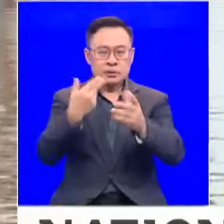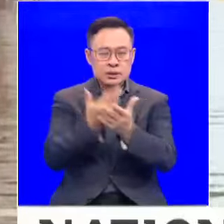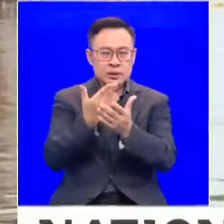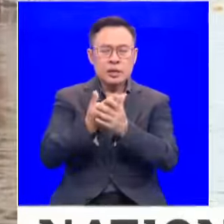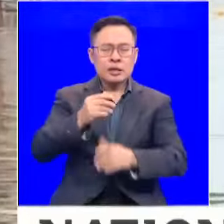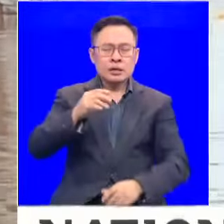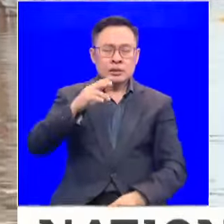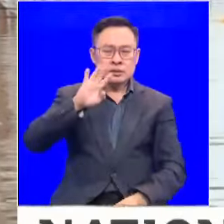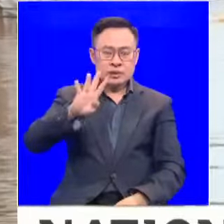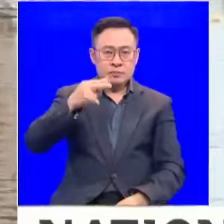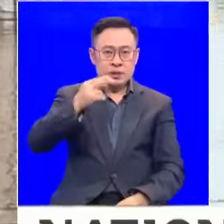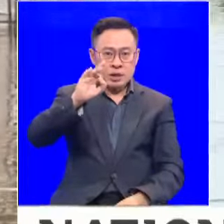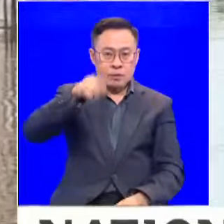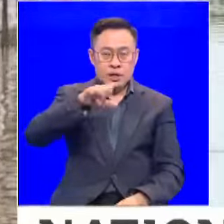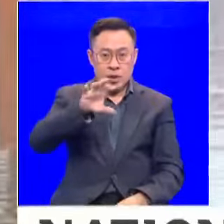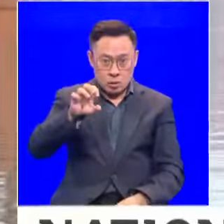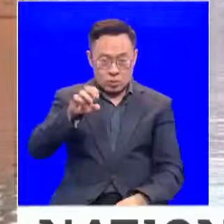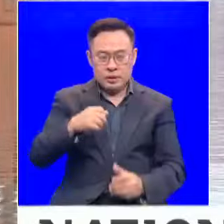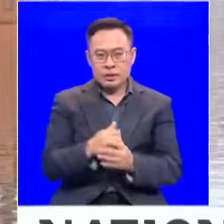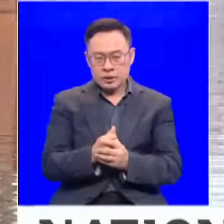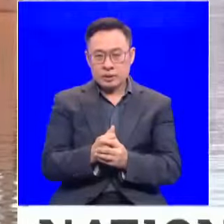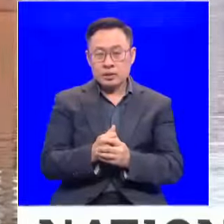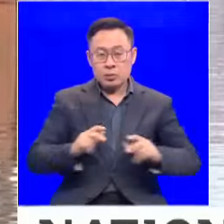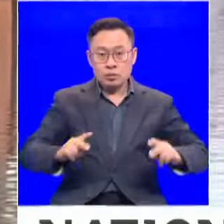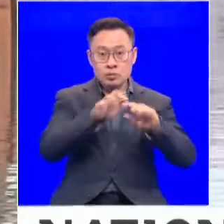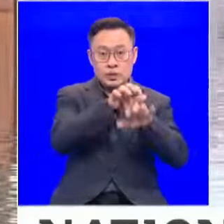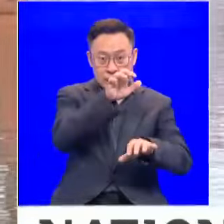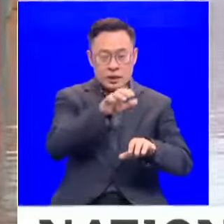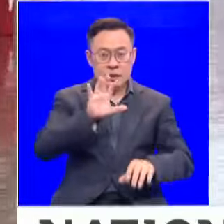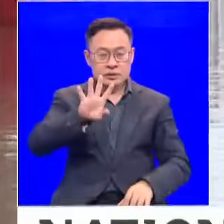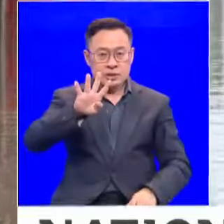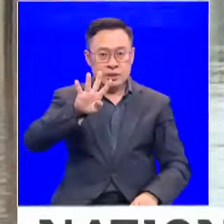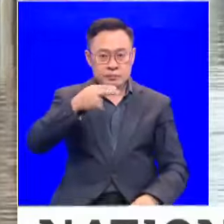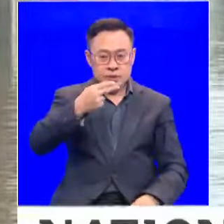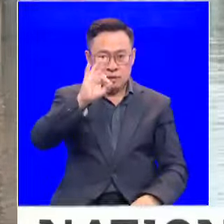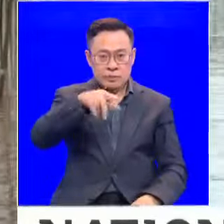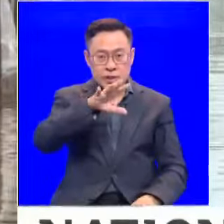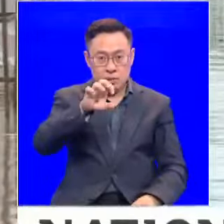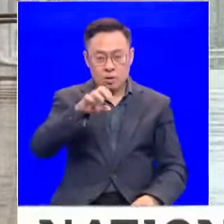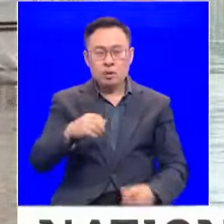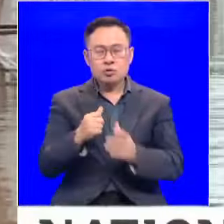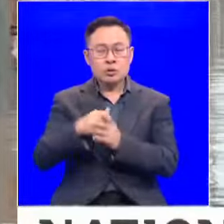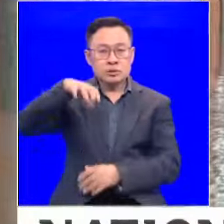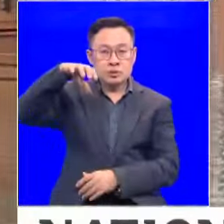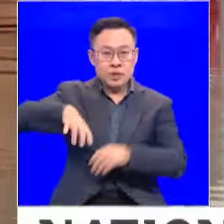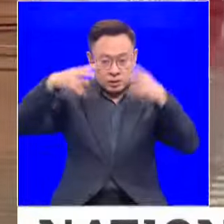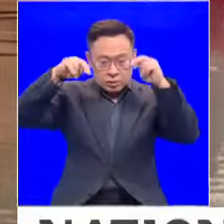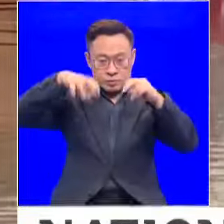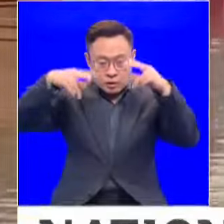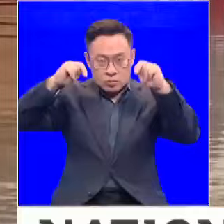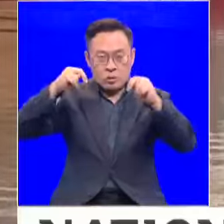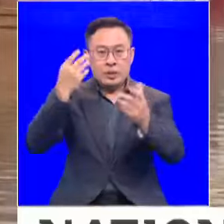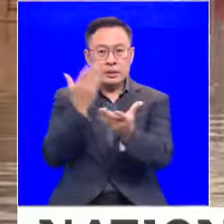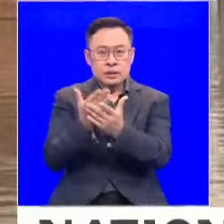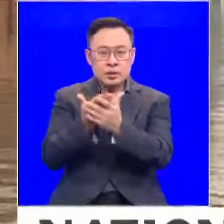สำนักนายกอีกหลักเกณฑ์นึงนะของสำนักนายกที่บอกว่าได้สูงสุดหลังละ23,000อันนั้นก็ของสำนักนายก